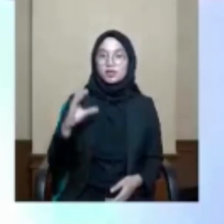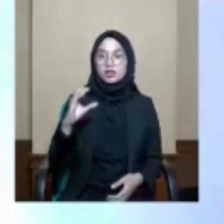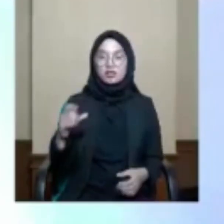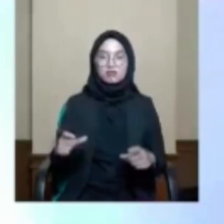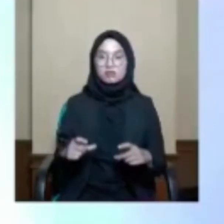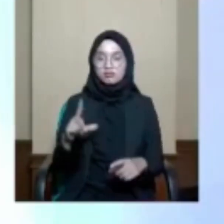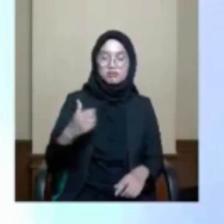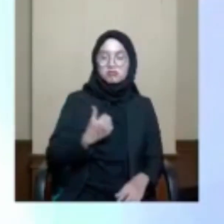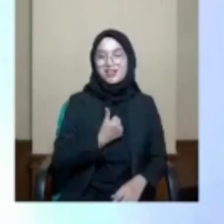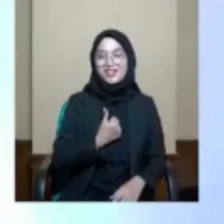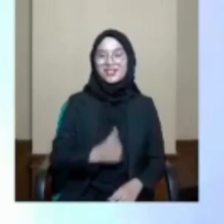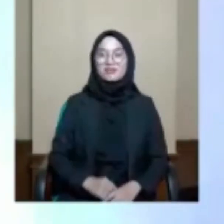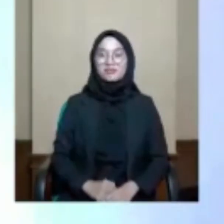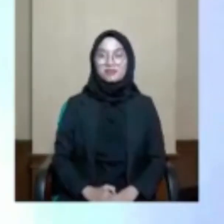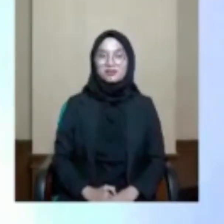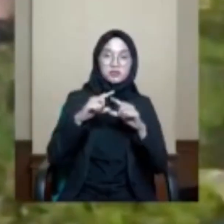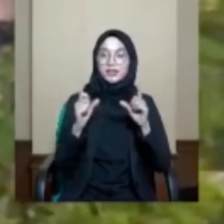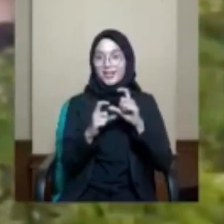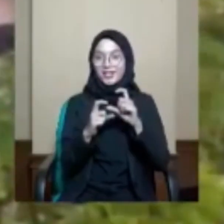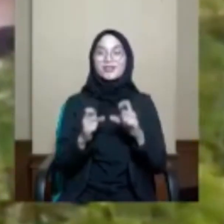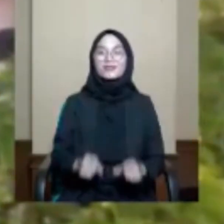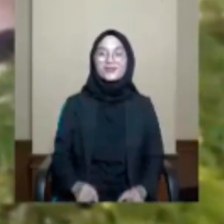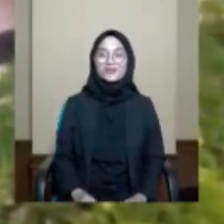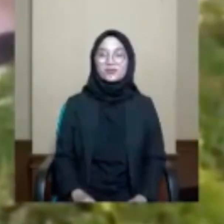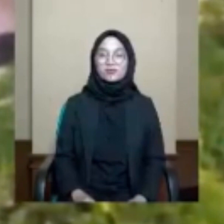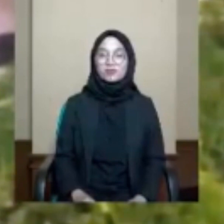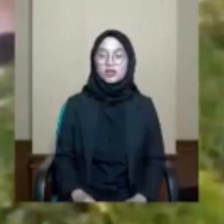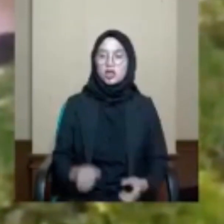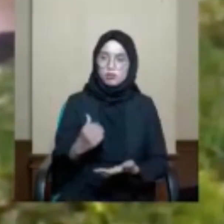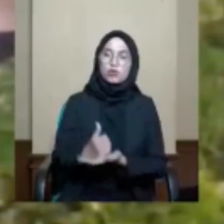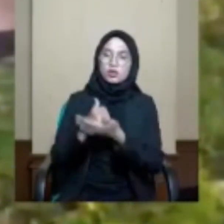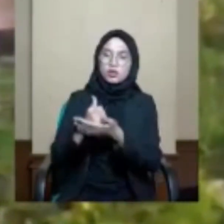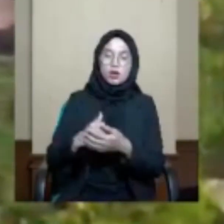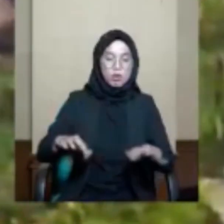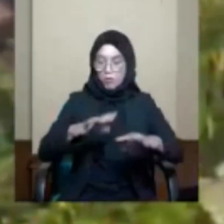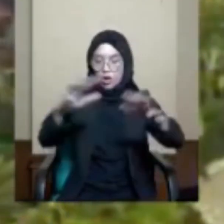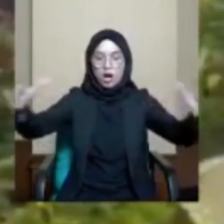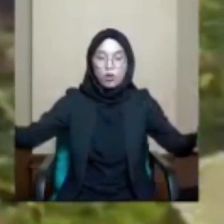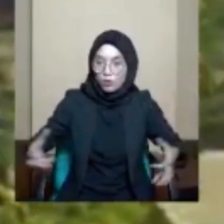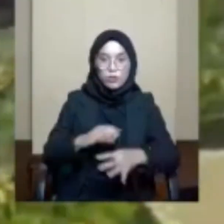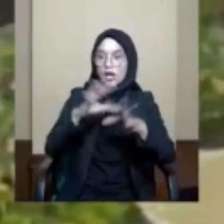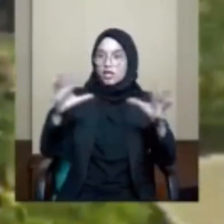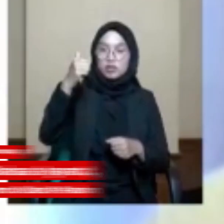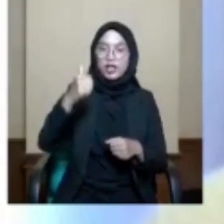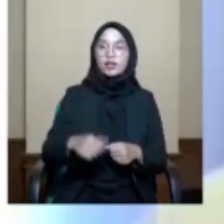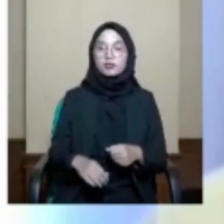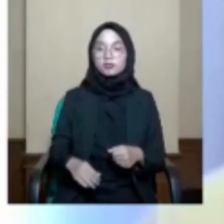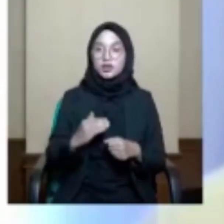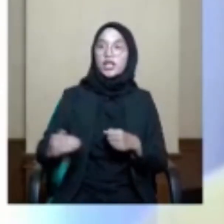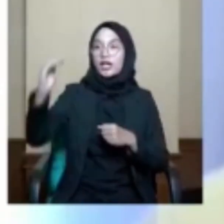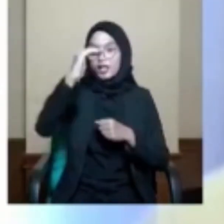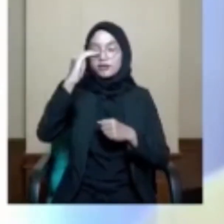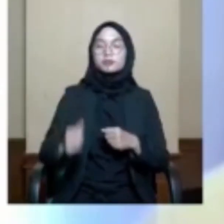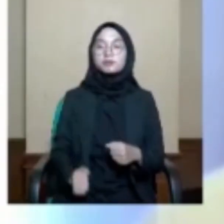tidak berkorelasi dengan persoalan yang dibahas. Namun, terlepas dari semua itu, ada hal menarik yang mencuri perhatian,